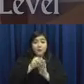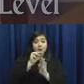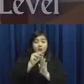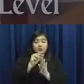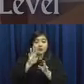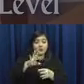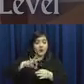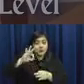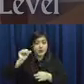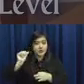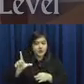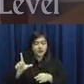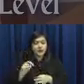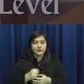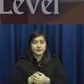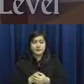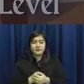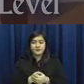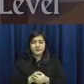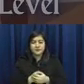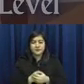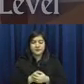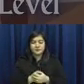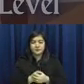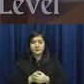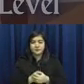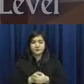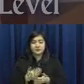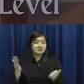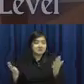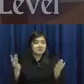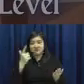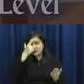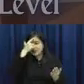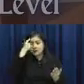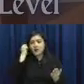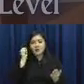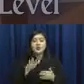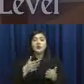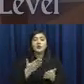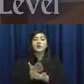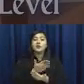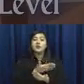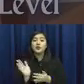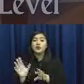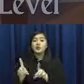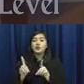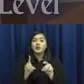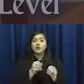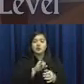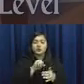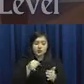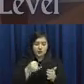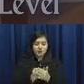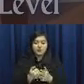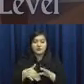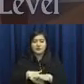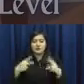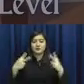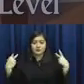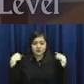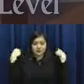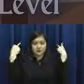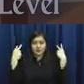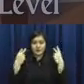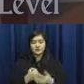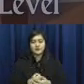spiritual, ng ating family, spiritually speaking. You see, it's because lahat ng ginagawa pala natin yan is all in vain. No. You